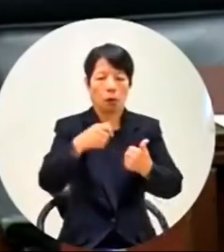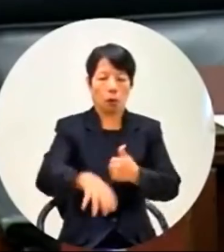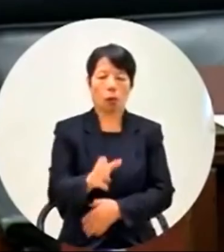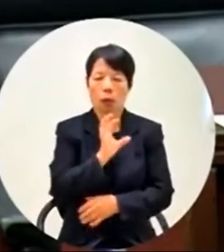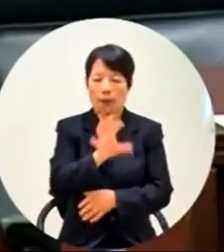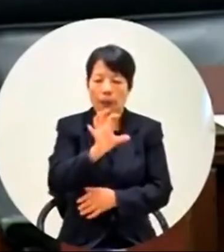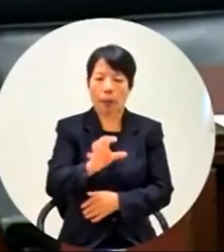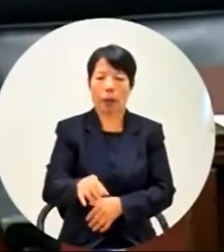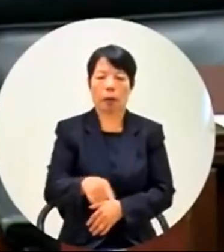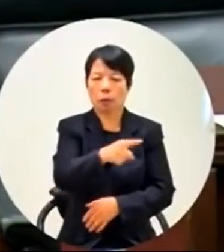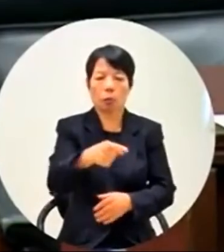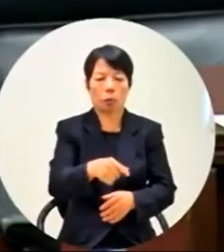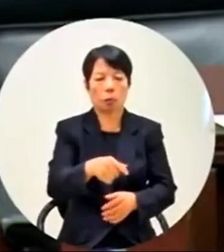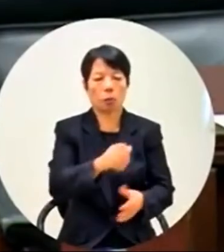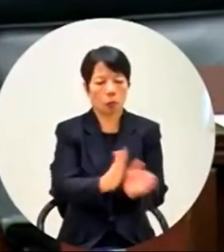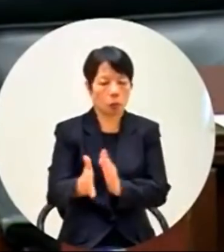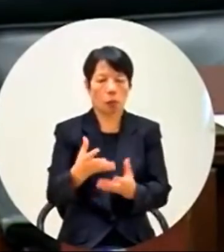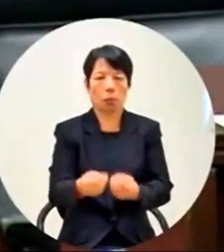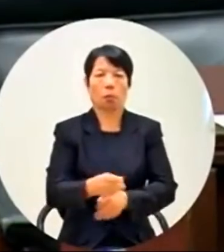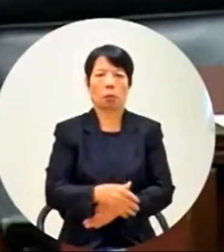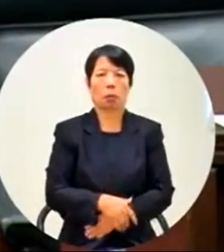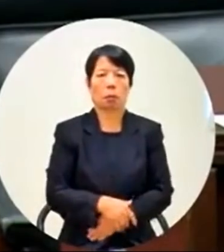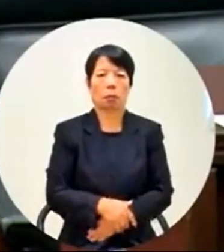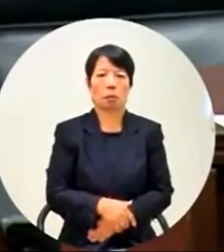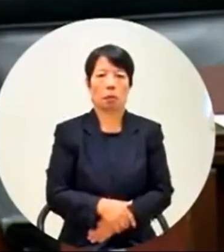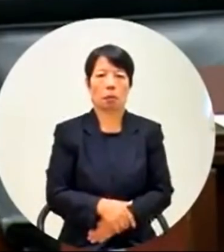们才要处理吗？